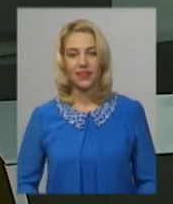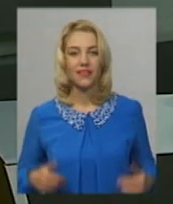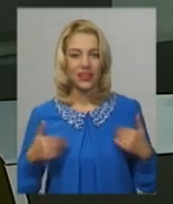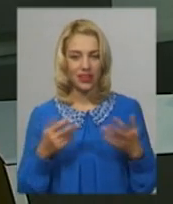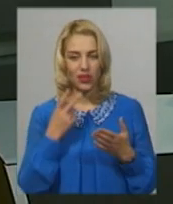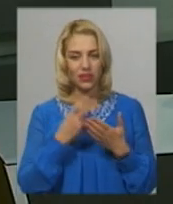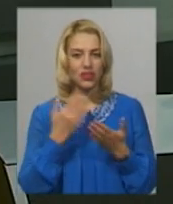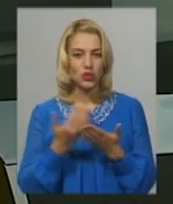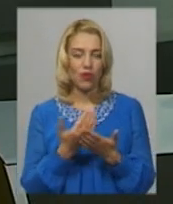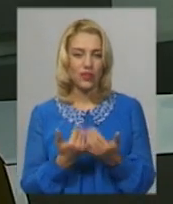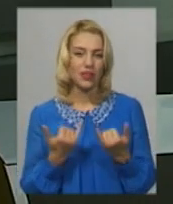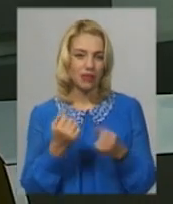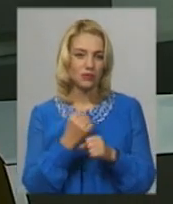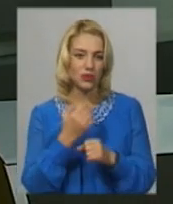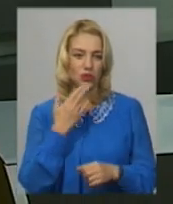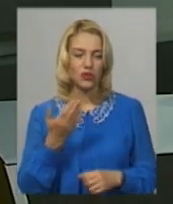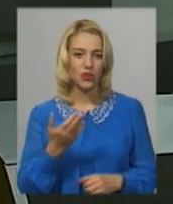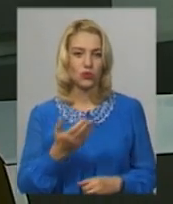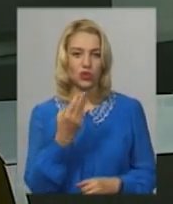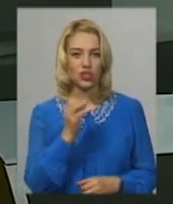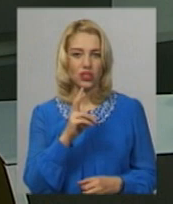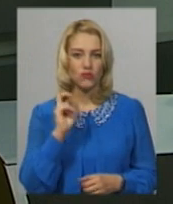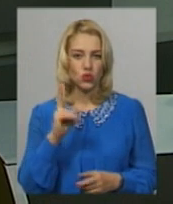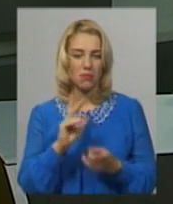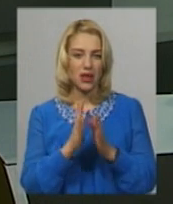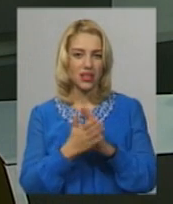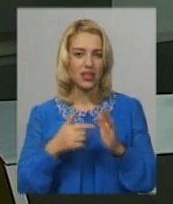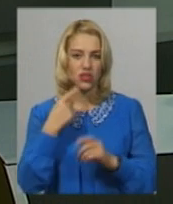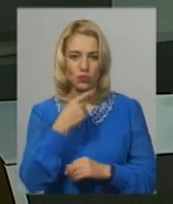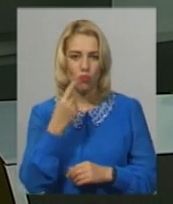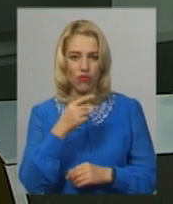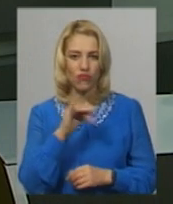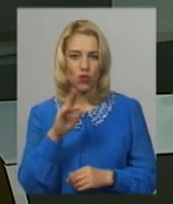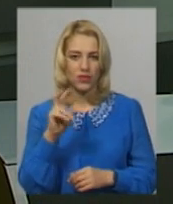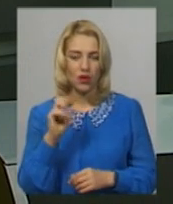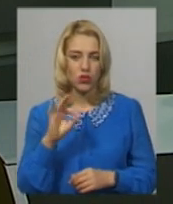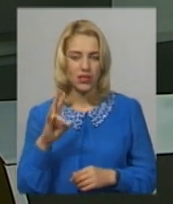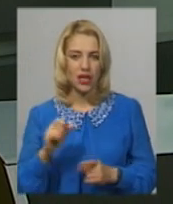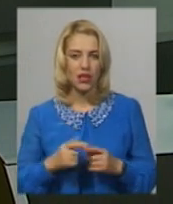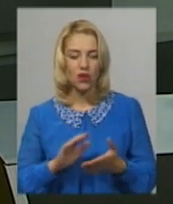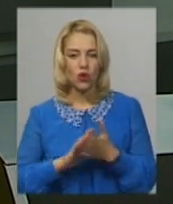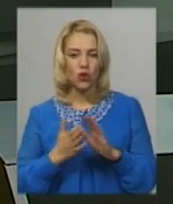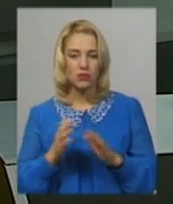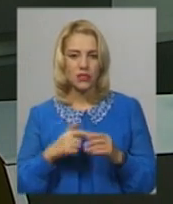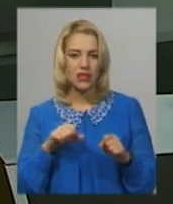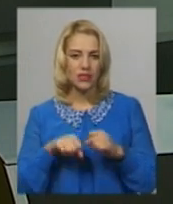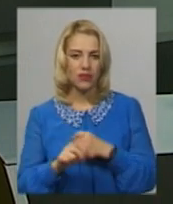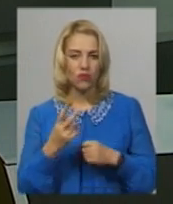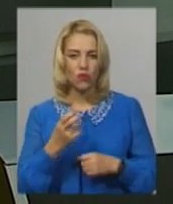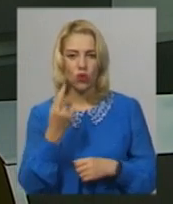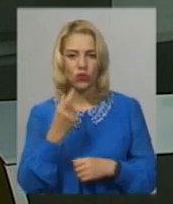Вітаю, в ефірі новини. У студії для вас працює ведуча Катерина Шевчук. На жесту мову перекладає Оксана Фіновська. Обставини зґвалтування